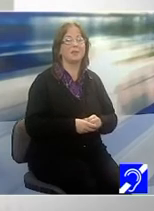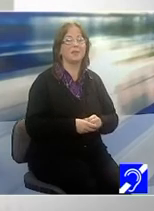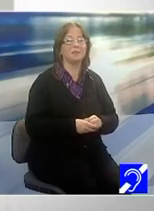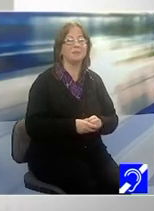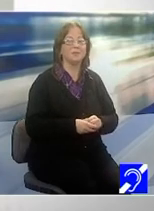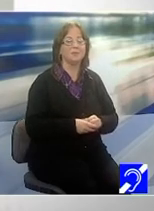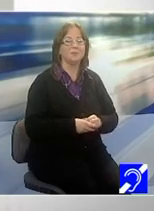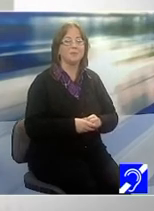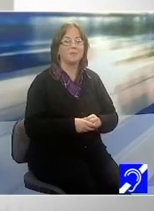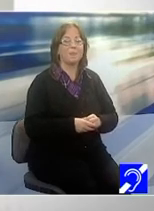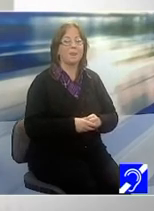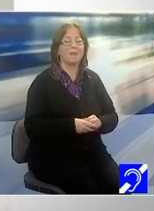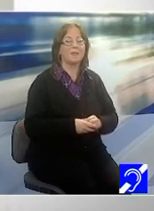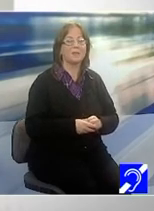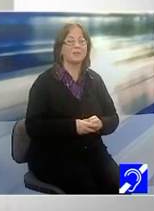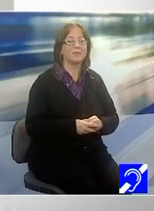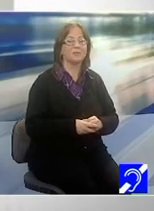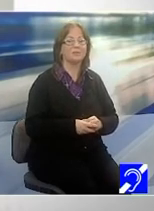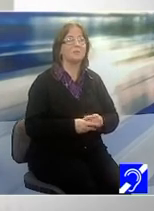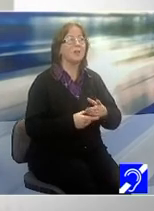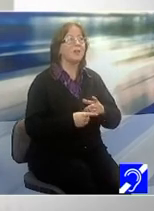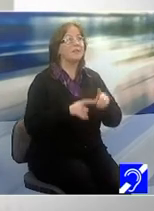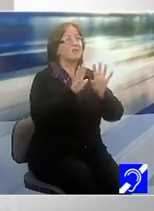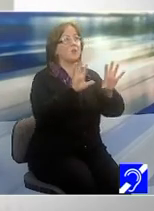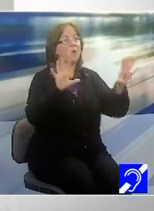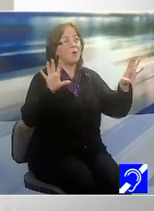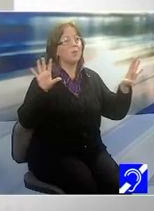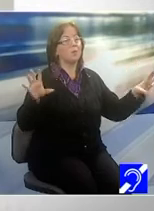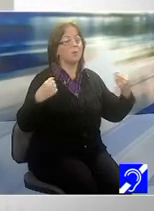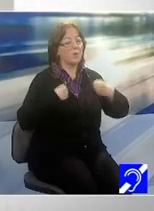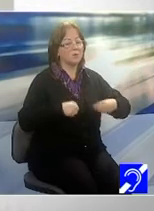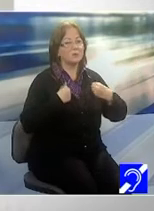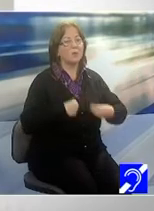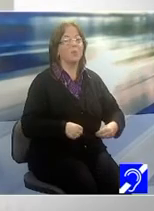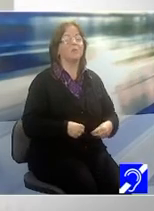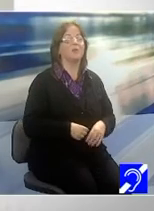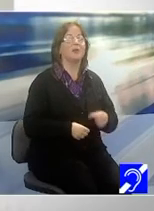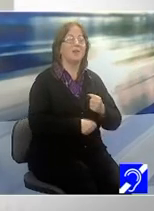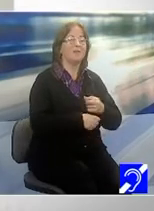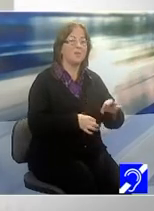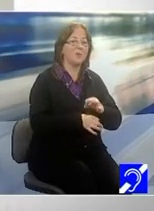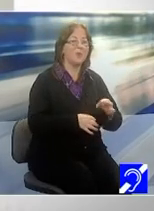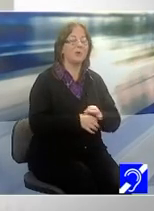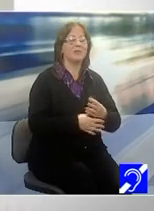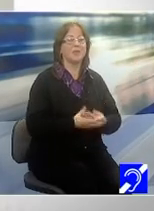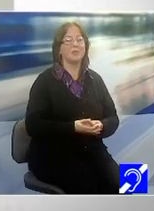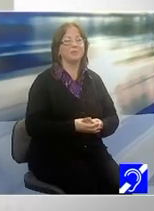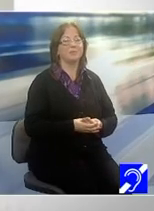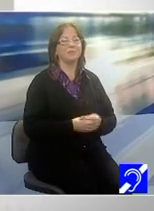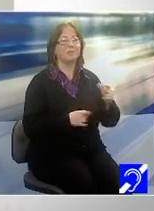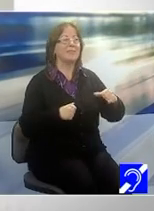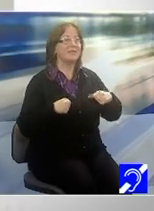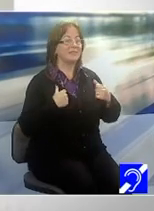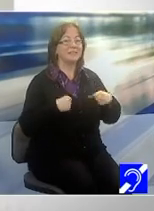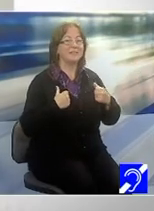respective. Au contribuit mult aici și decorurile și costumele lui Mihai Vălu, care, iată, un tânăr scenograf